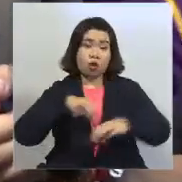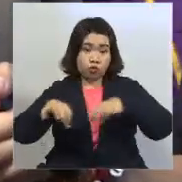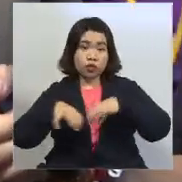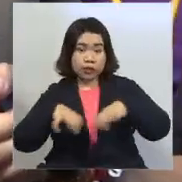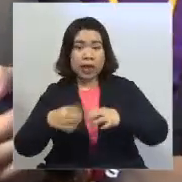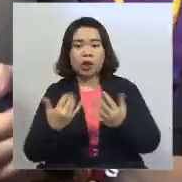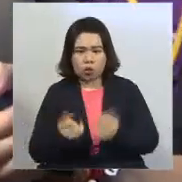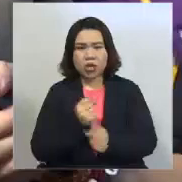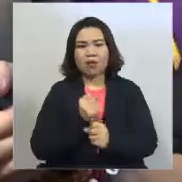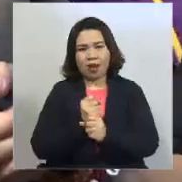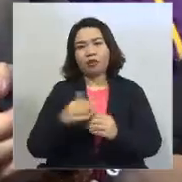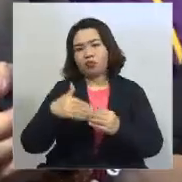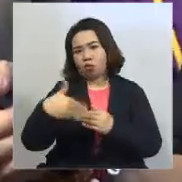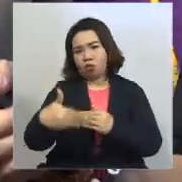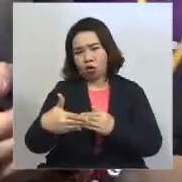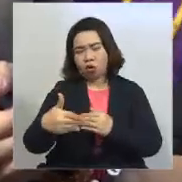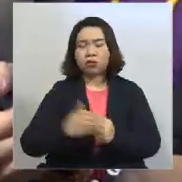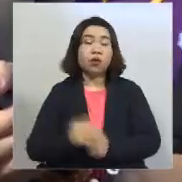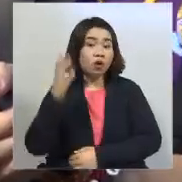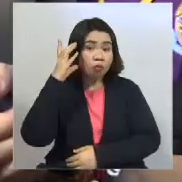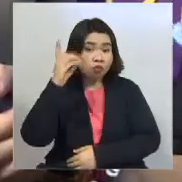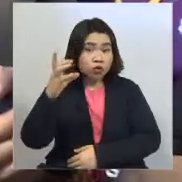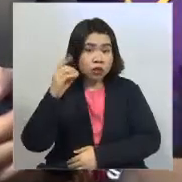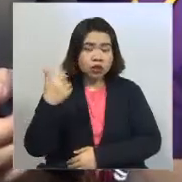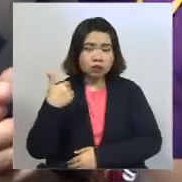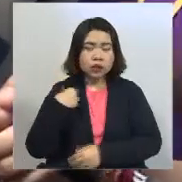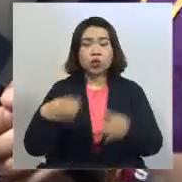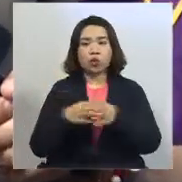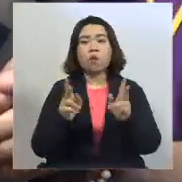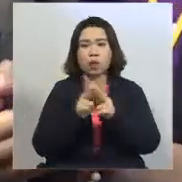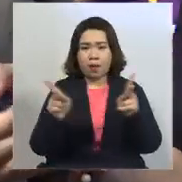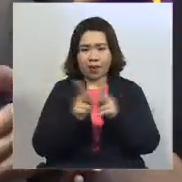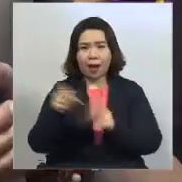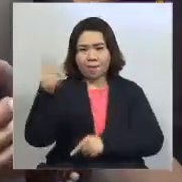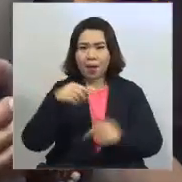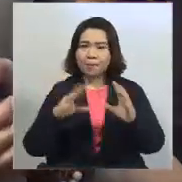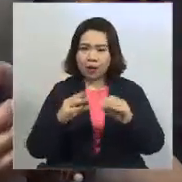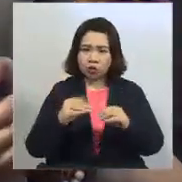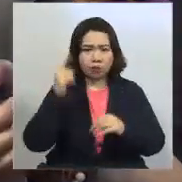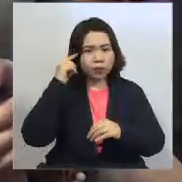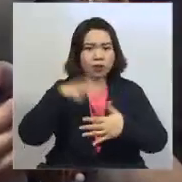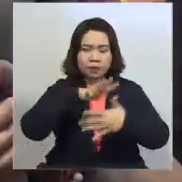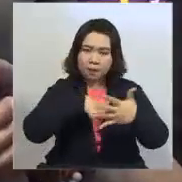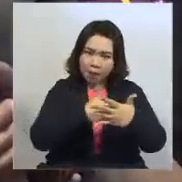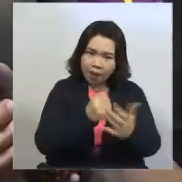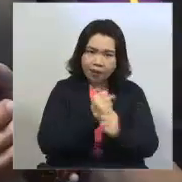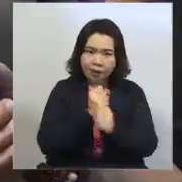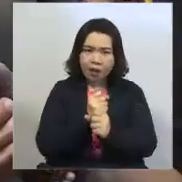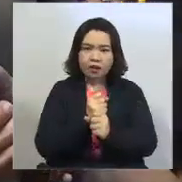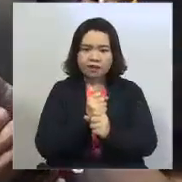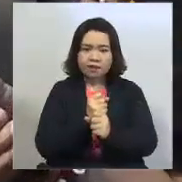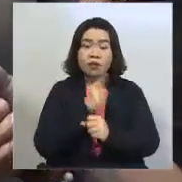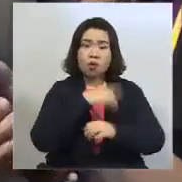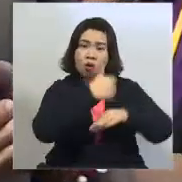ที่วันนี้ไปก่อนพรุ่งนี้นี่คณะกรรมการควบคุมก็เข้ามาประชุมก็จะมีการวางแนวว่าตั